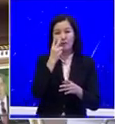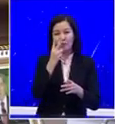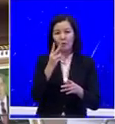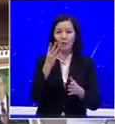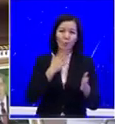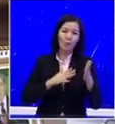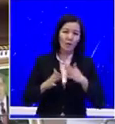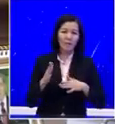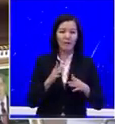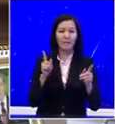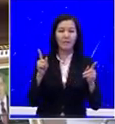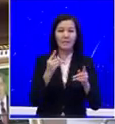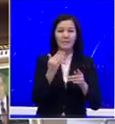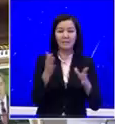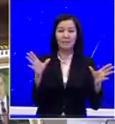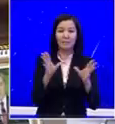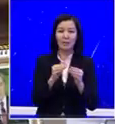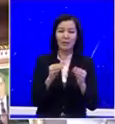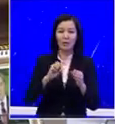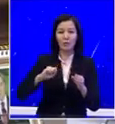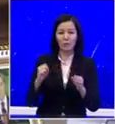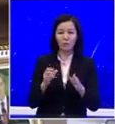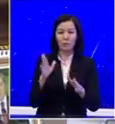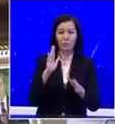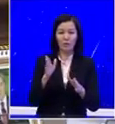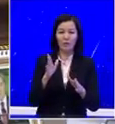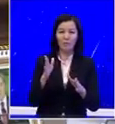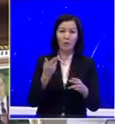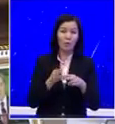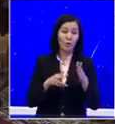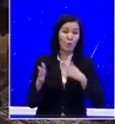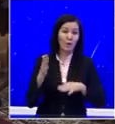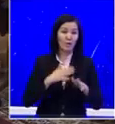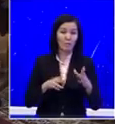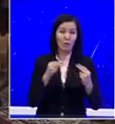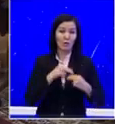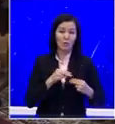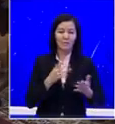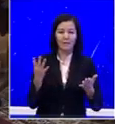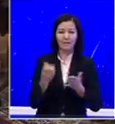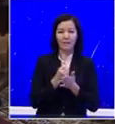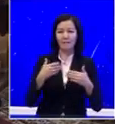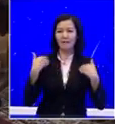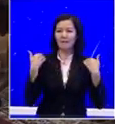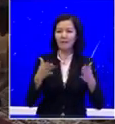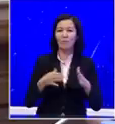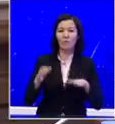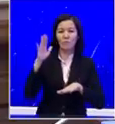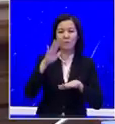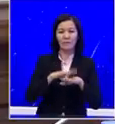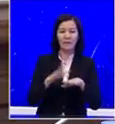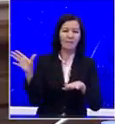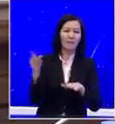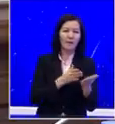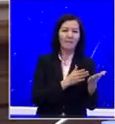қалдым. Сізбен бірге жұмыс істеп, дос болғанымызға қуаныштымын, Амандық Ғаббасұлы. Жұмысыңызға тек сәттілік тілеймін. Облысымыз қай салада